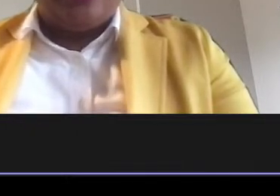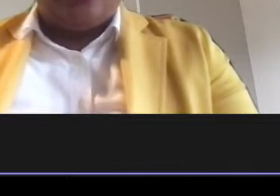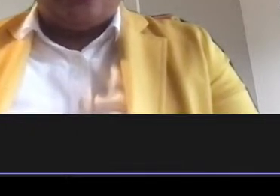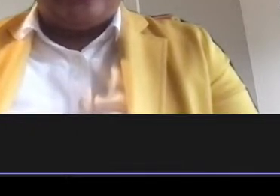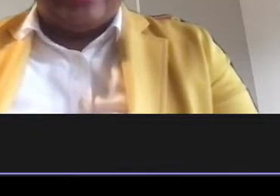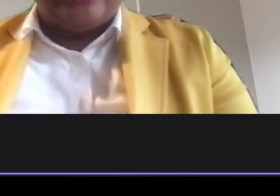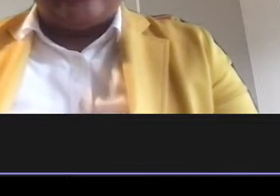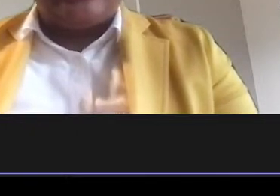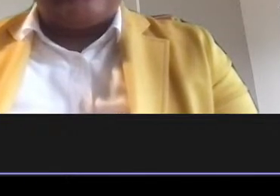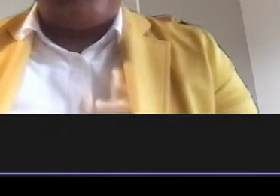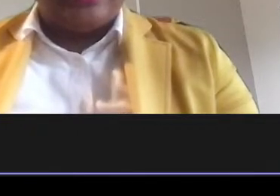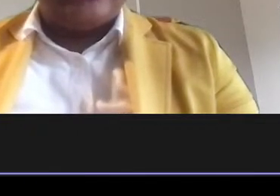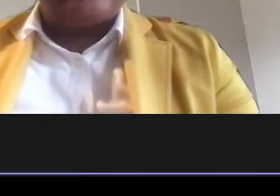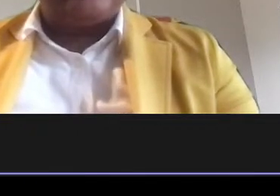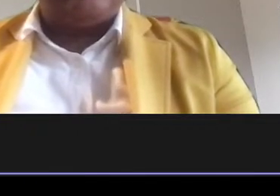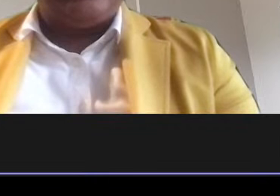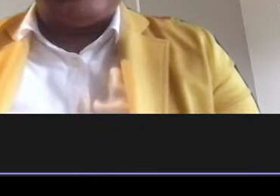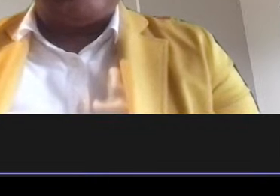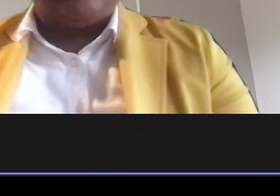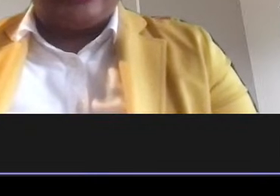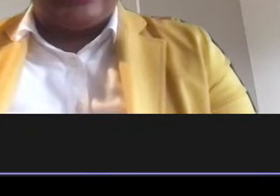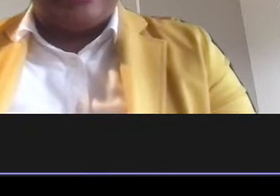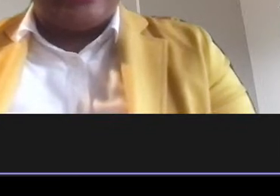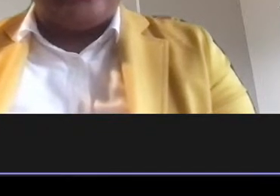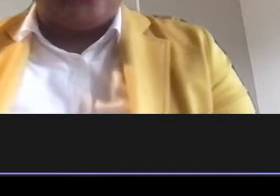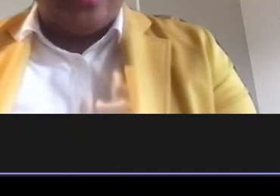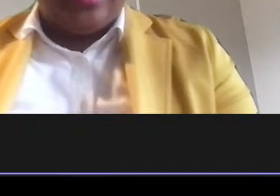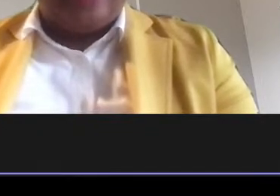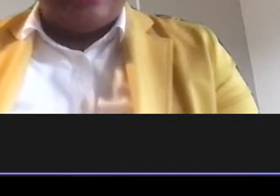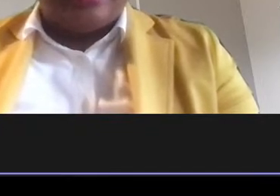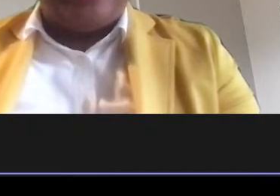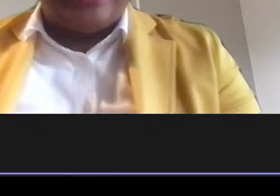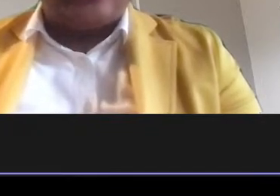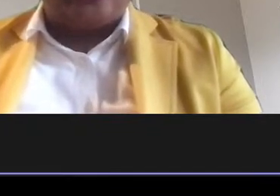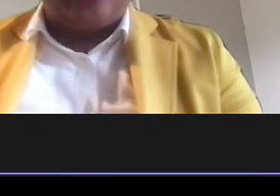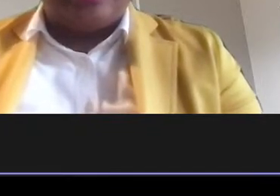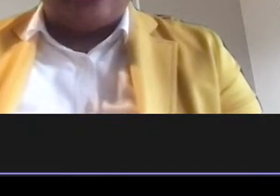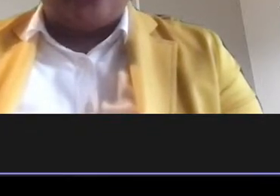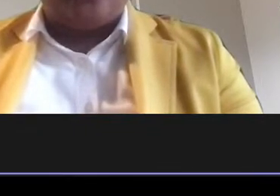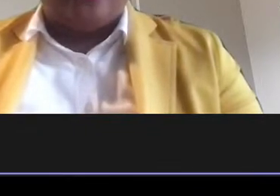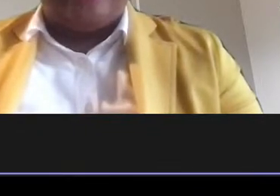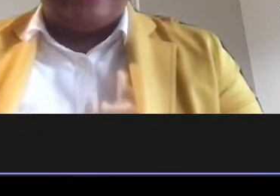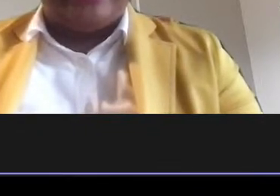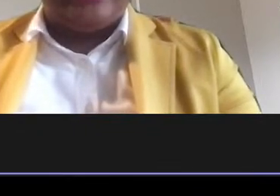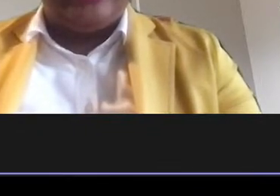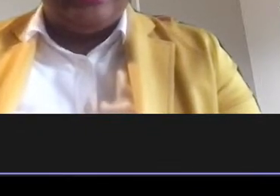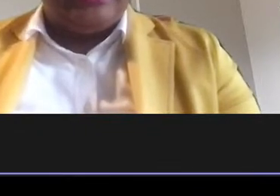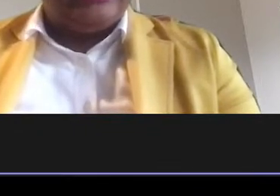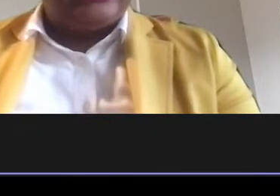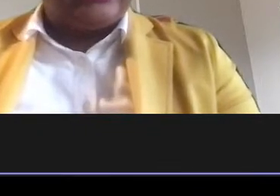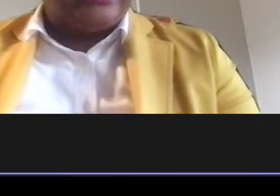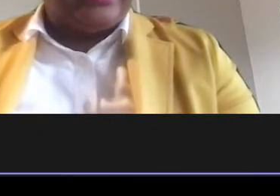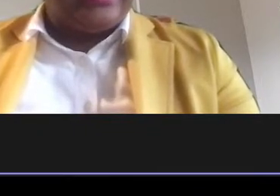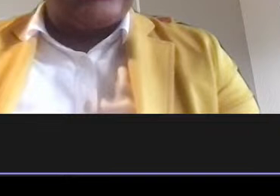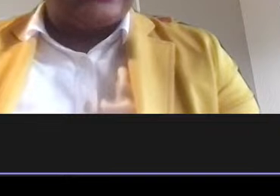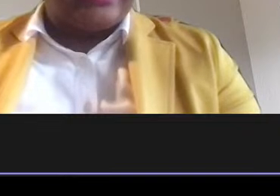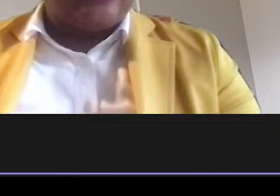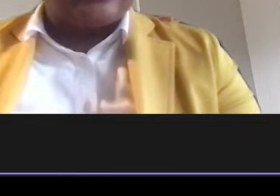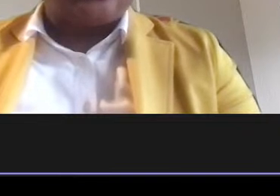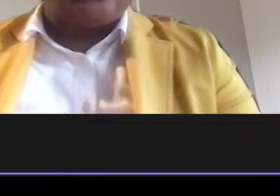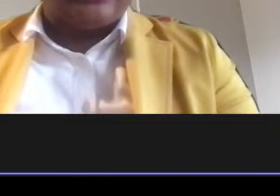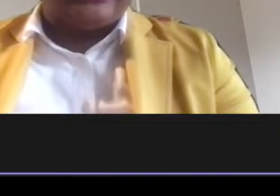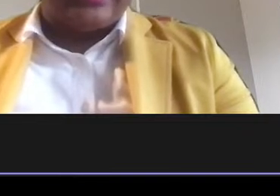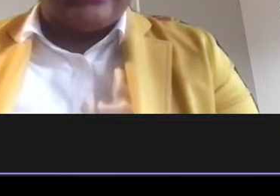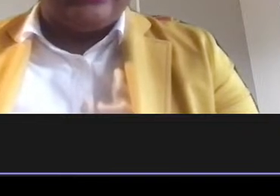khona ukungena kwezimvula ezimbi ezibulala abantu abangaphezu kwamakhulu amani. Inhlekelele